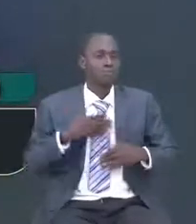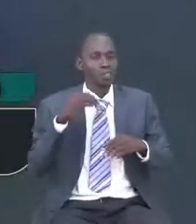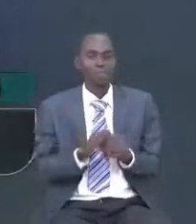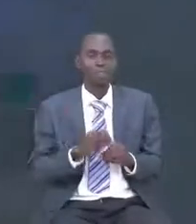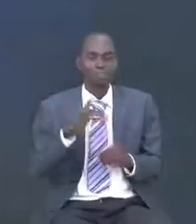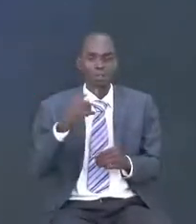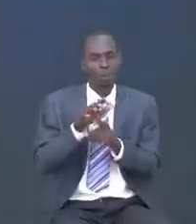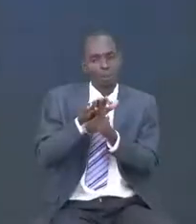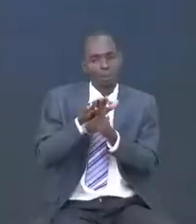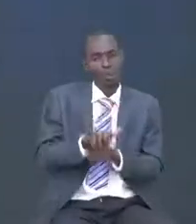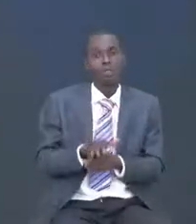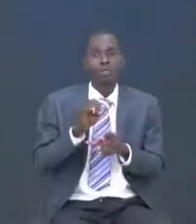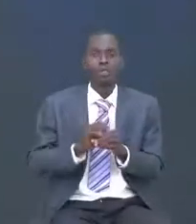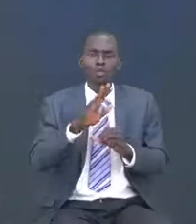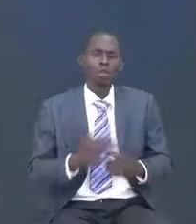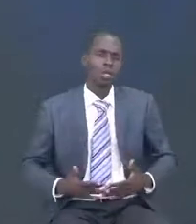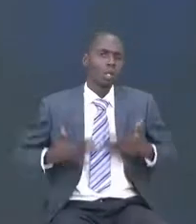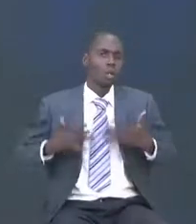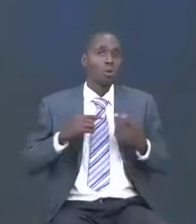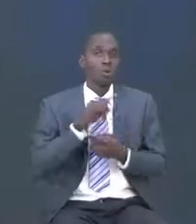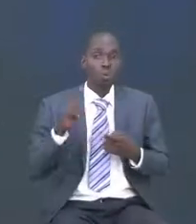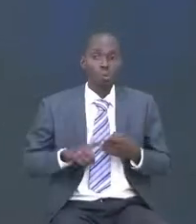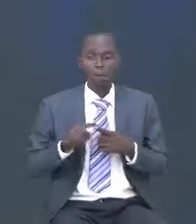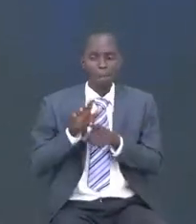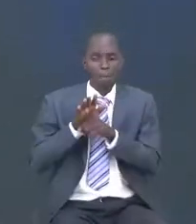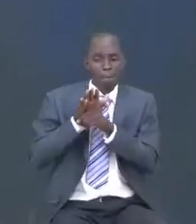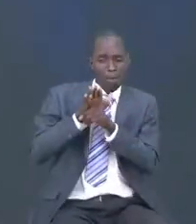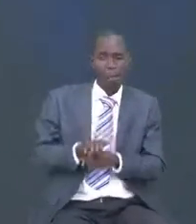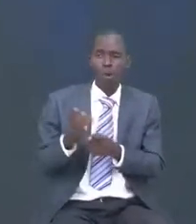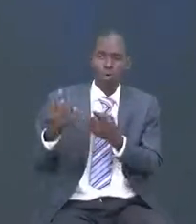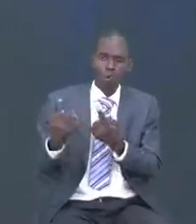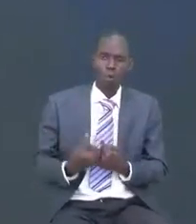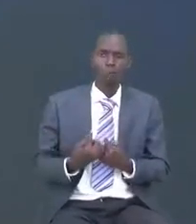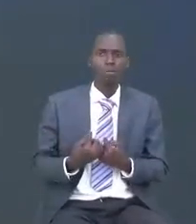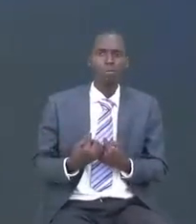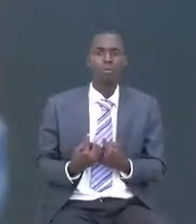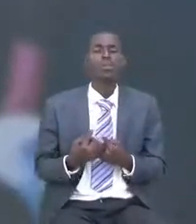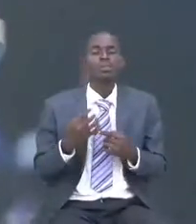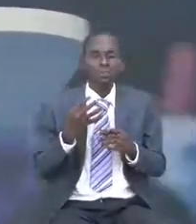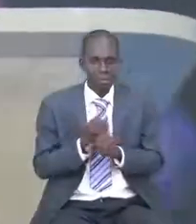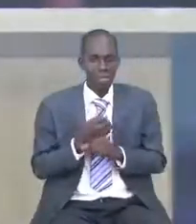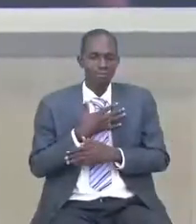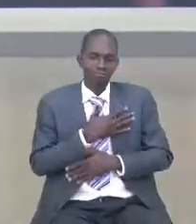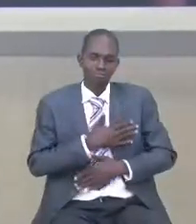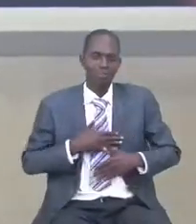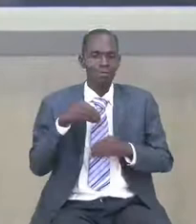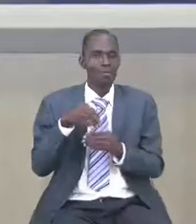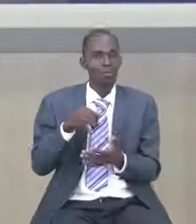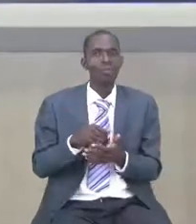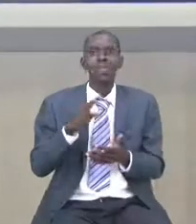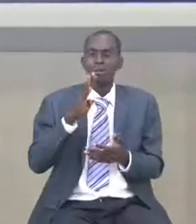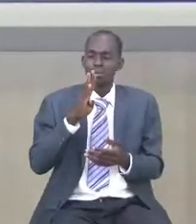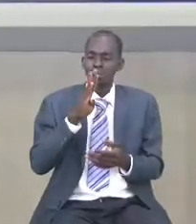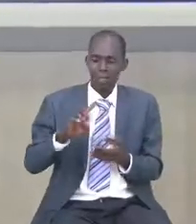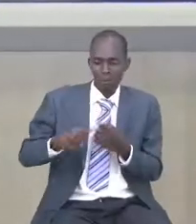vie, lorsqu'il y a des pressions, de grands problèmes, prends plaisir en cela, deviens